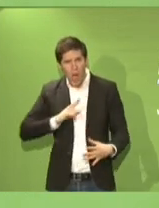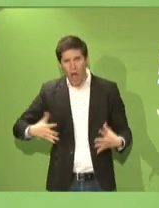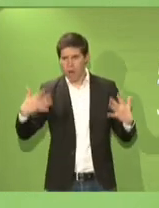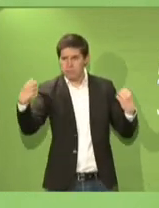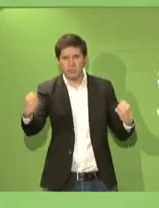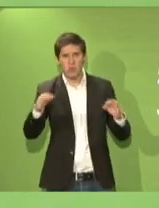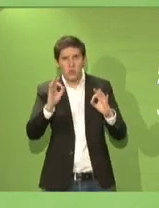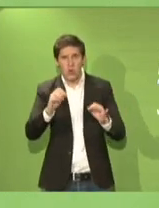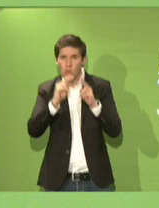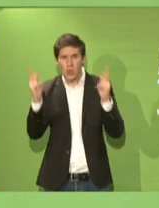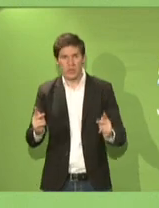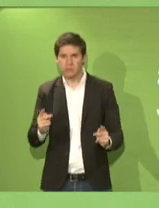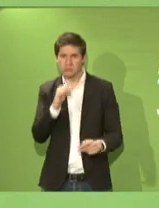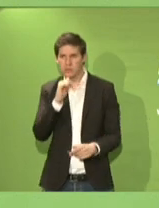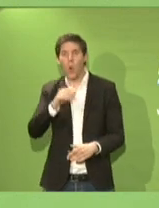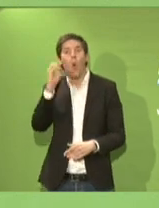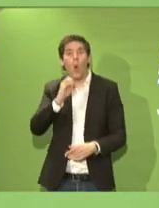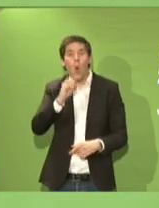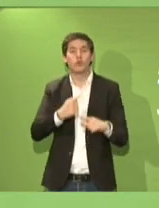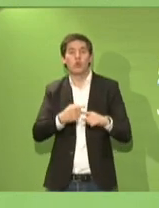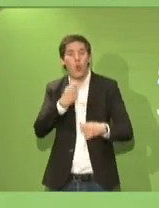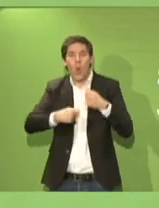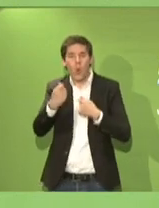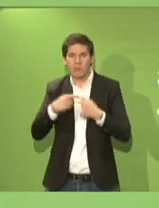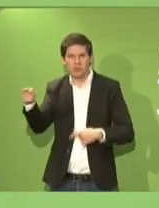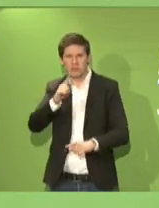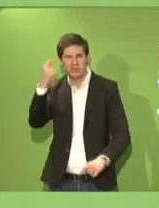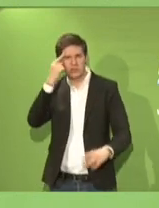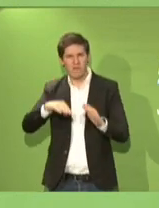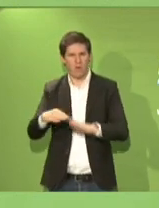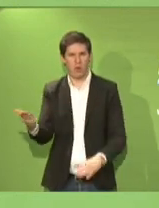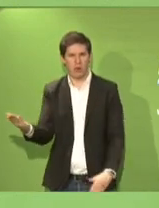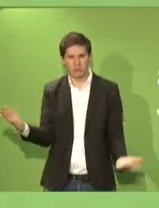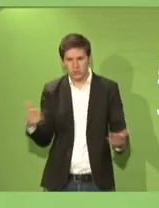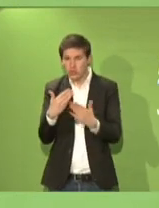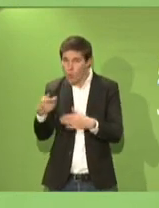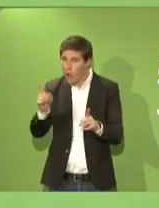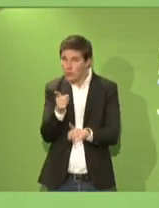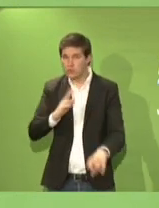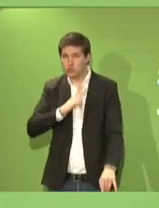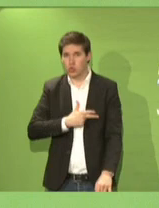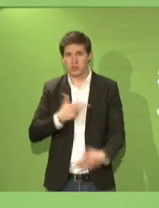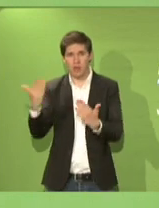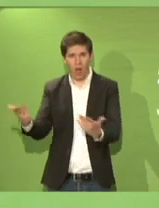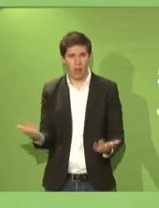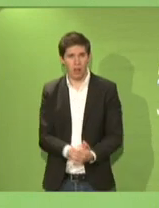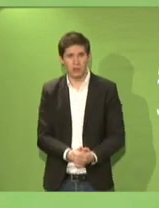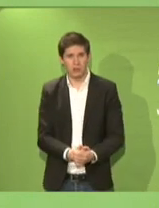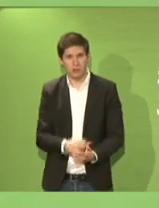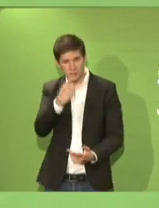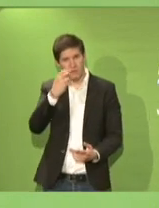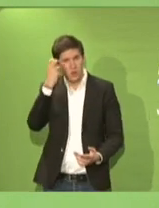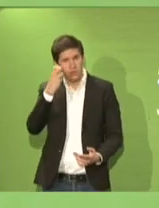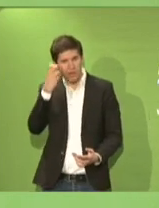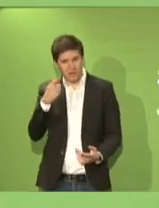weder ökologisch noch ökonomisch sinnvoll. Und, liebe Freundinnen und Freunde, es ist auch nicht sozial, weil wer wie